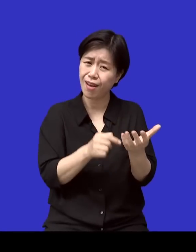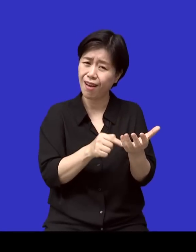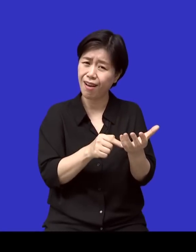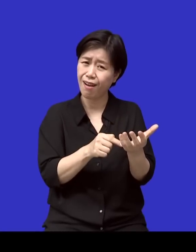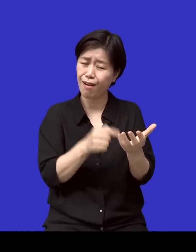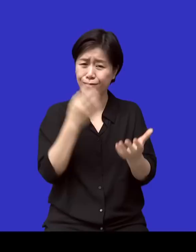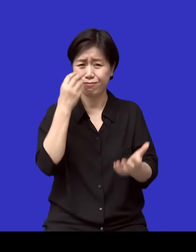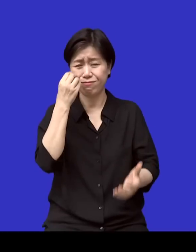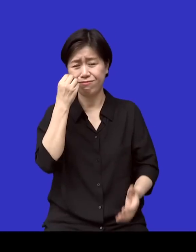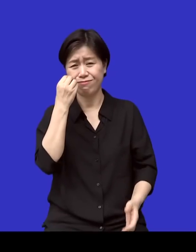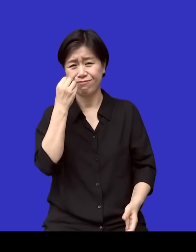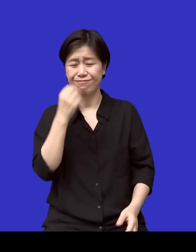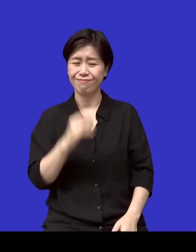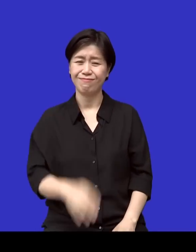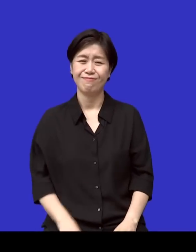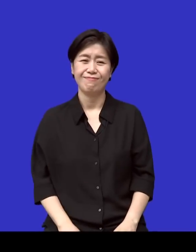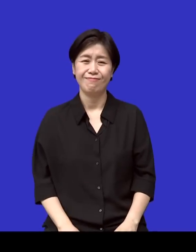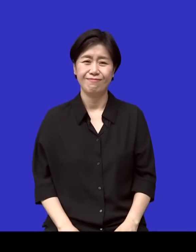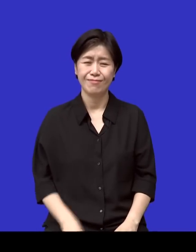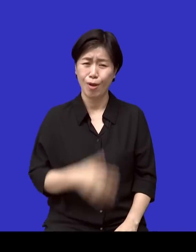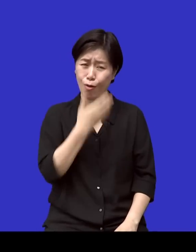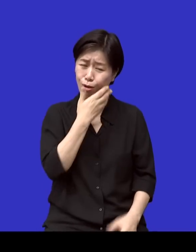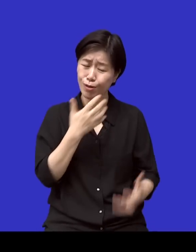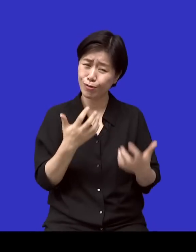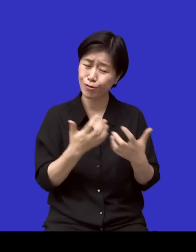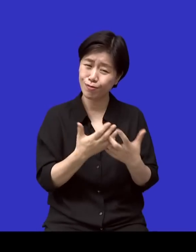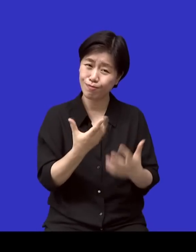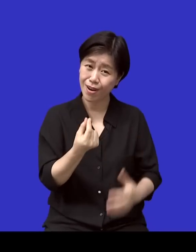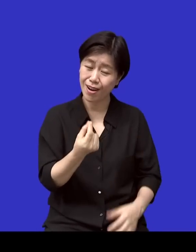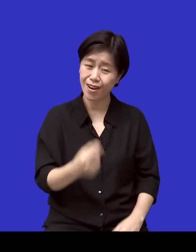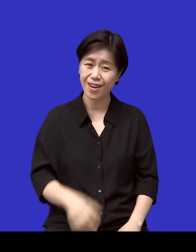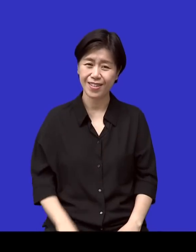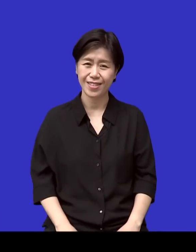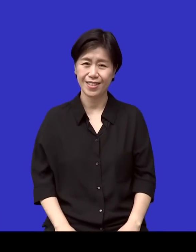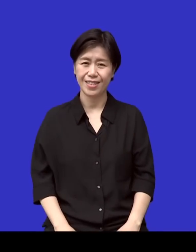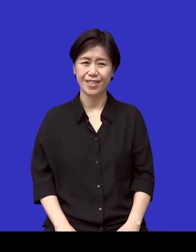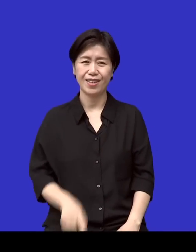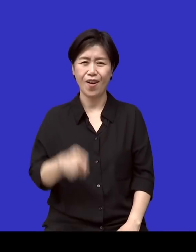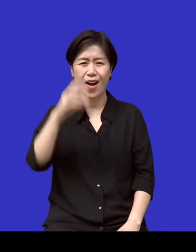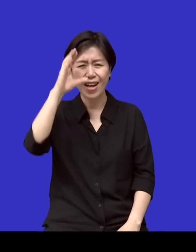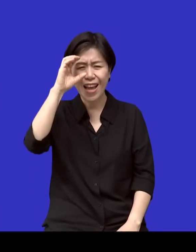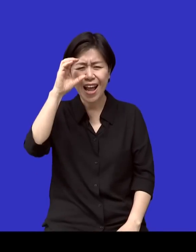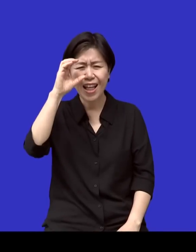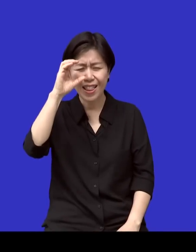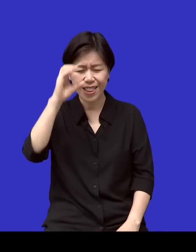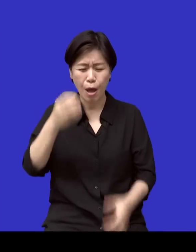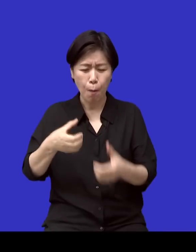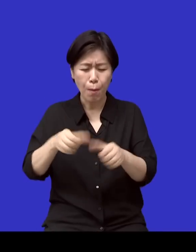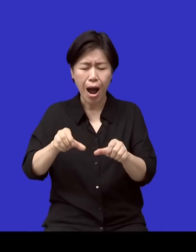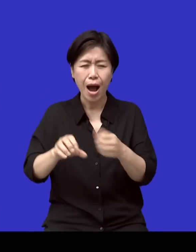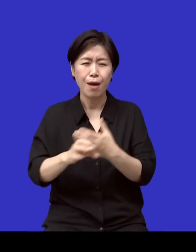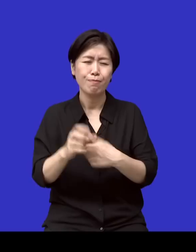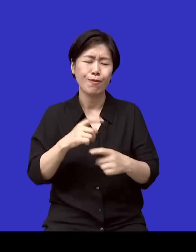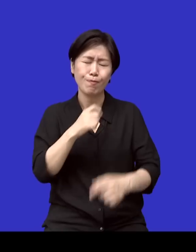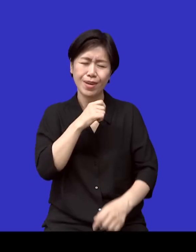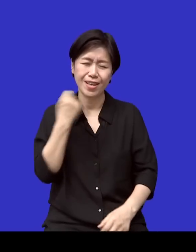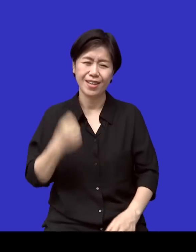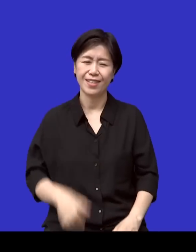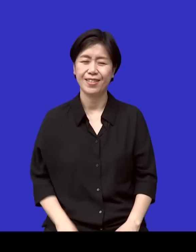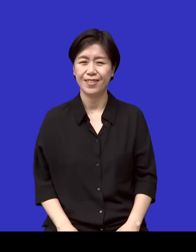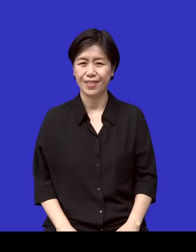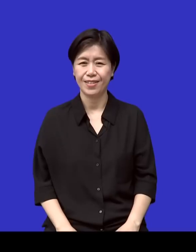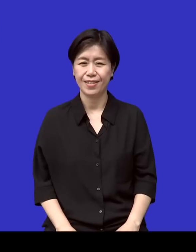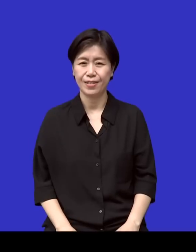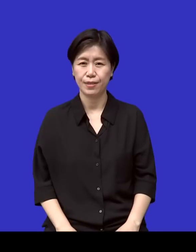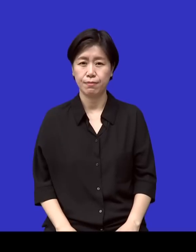햄 들어가서 안 맛있는 게 어딨어요? 다 맛있죠. 맛있지. 그러니까. 거기다 계란 후라이 넣으면 진짜 맛있어요. 네. 아유, 그나저나 뭐